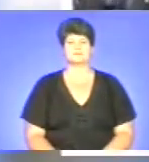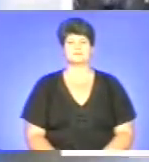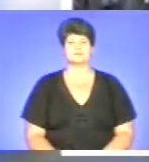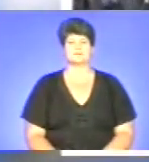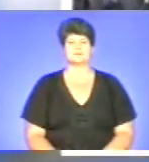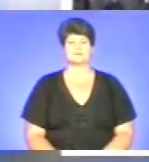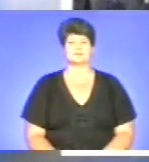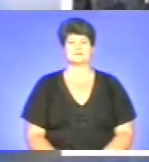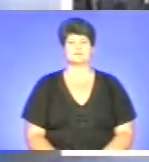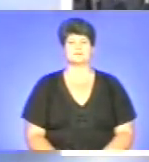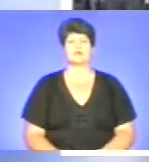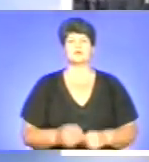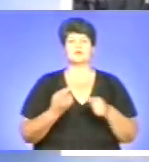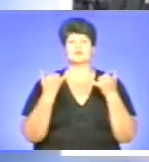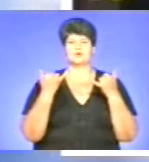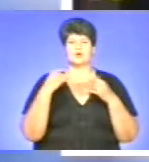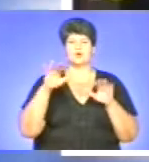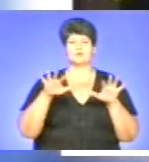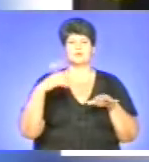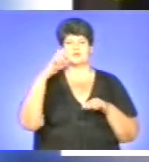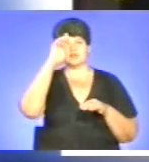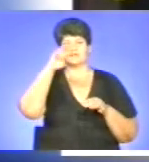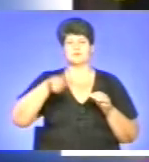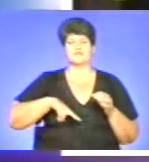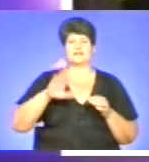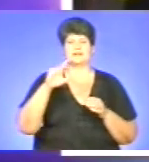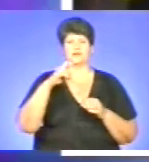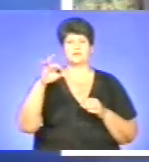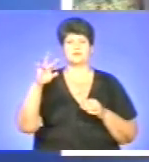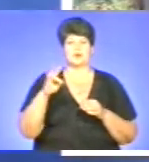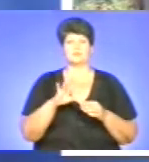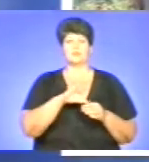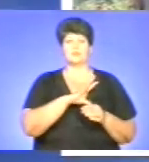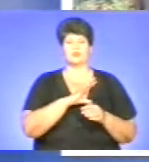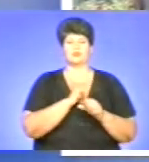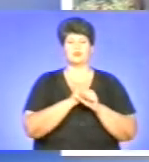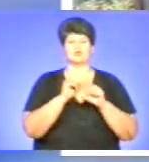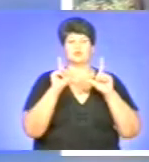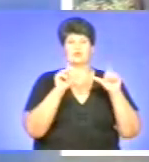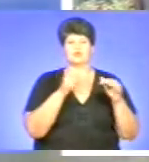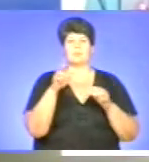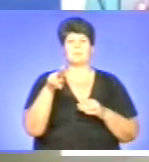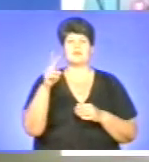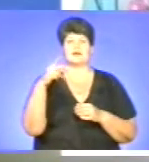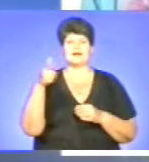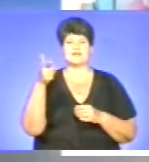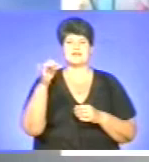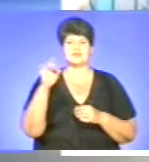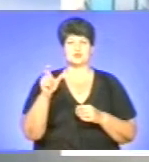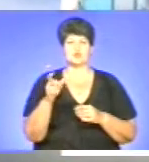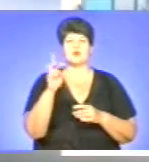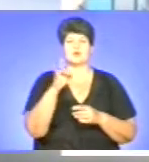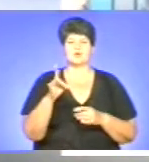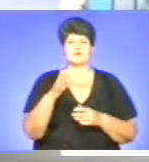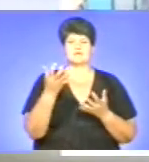головне сьогодні голова Обласної Державної адміністрації Валентин ховтян перебував з робочою поїздкою у Підгаєць районі де взяв